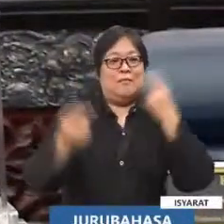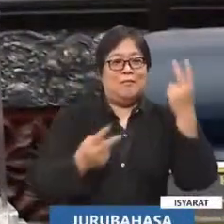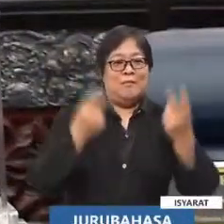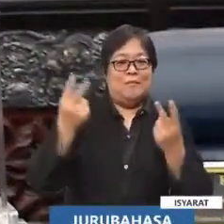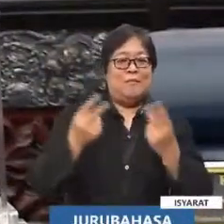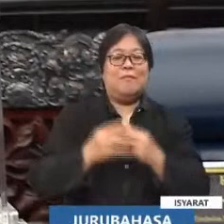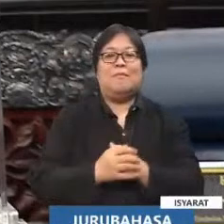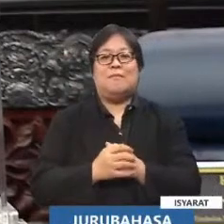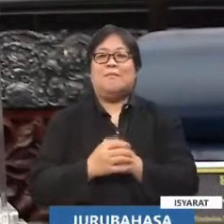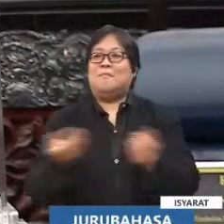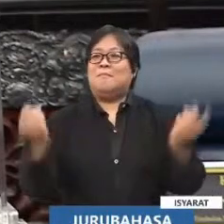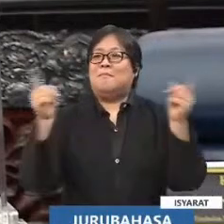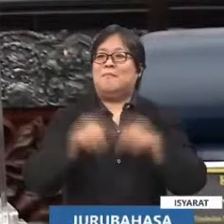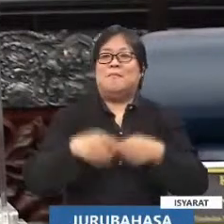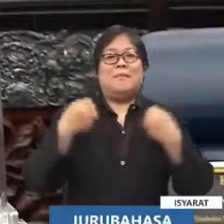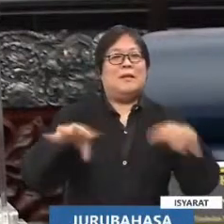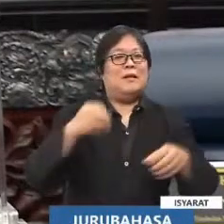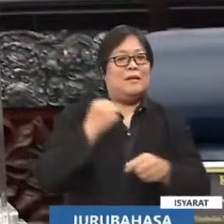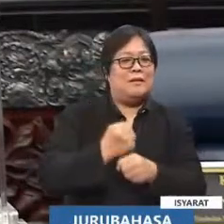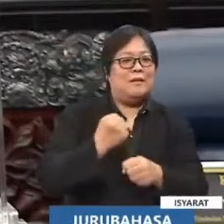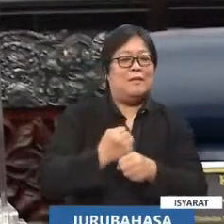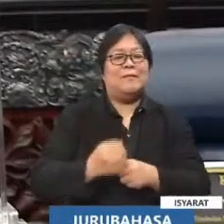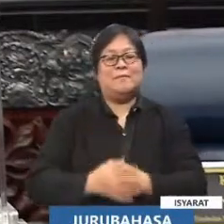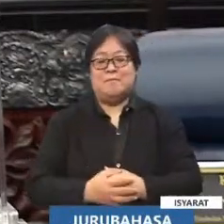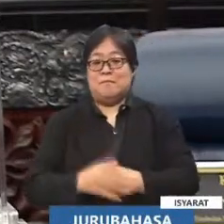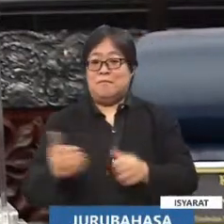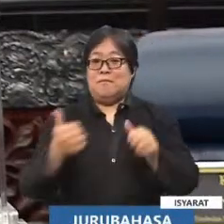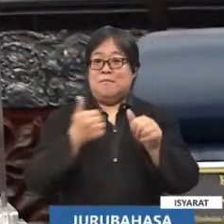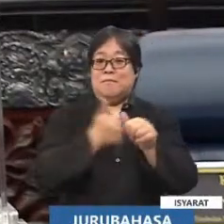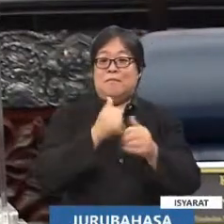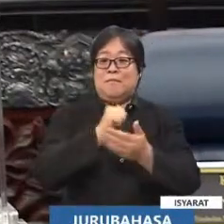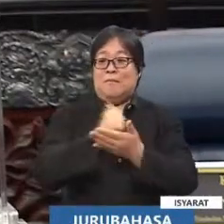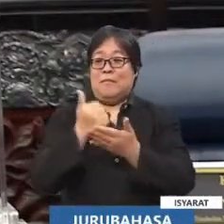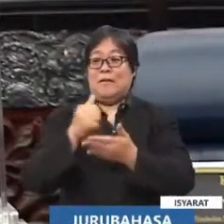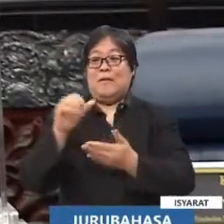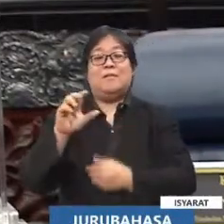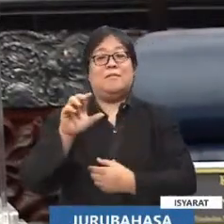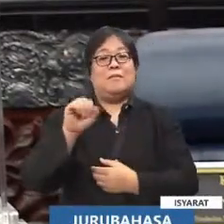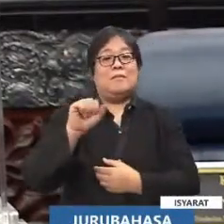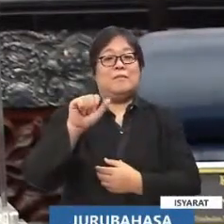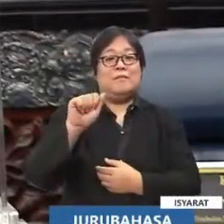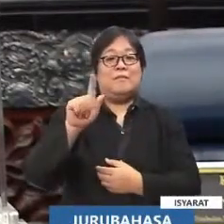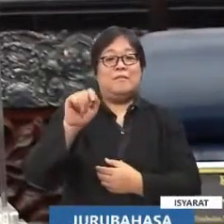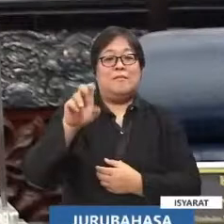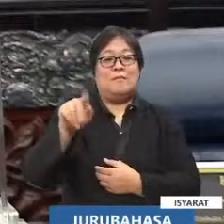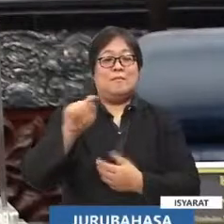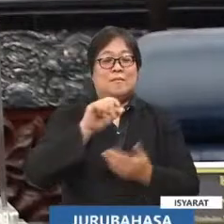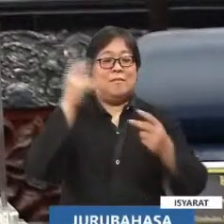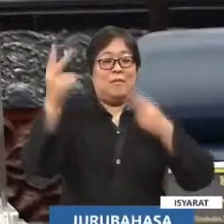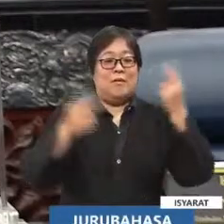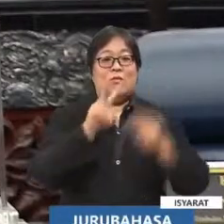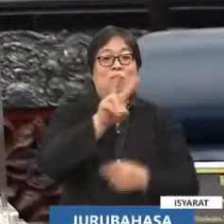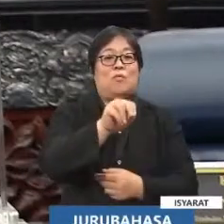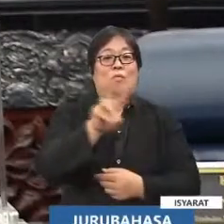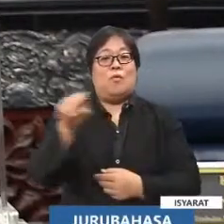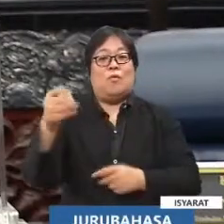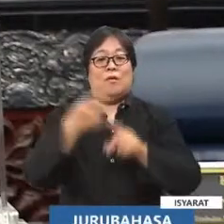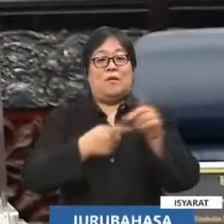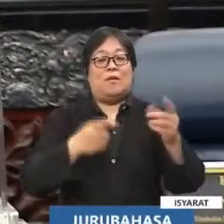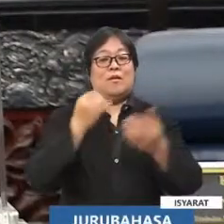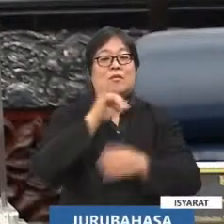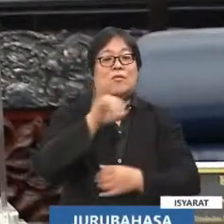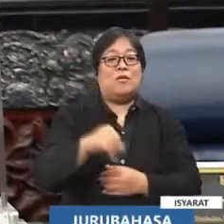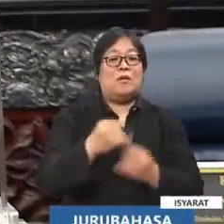pelancongan dan menyebabkan kehilangan pekerjaan. Berdasarkan akaun satelit pelancongan 2020 yang dikeluarkan oleh Jabatan